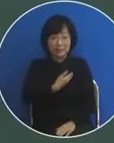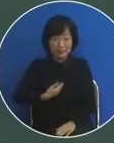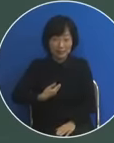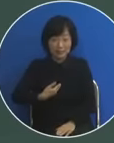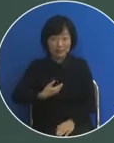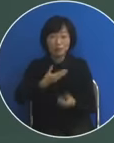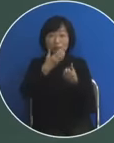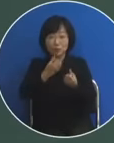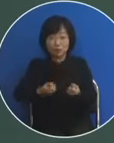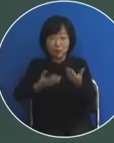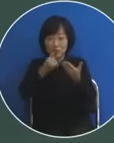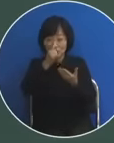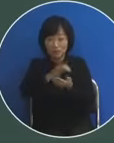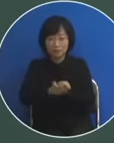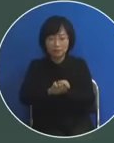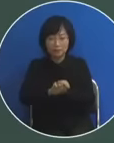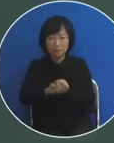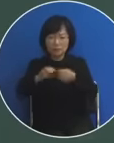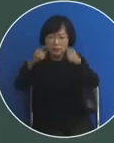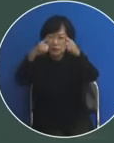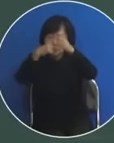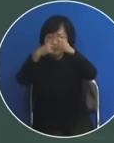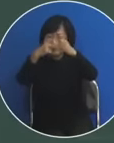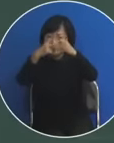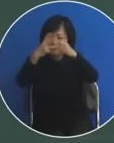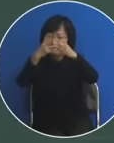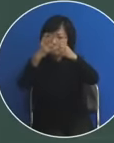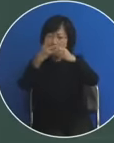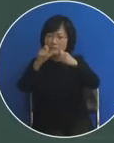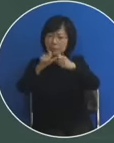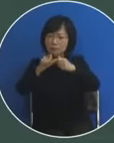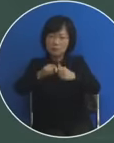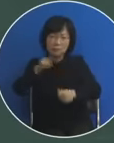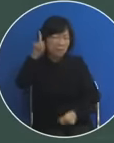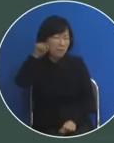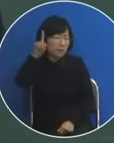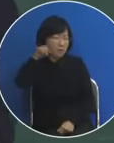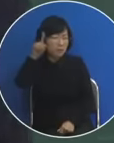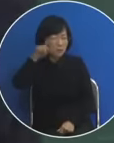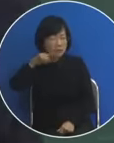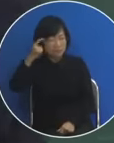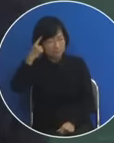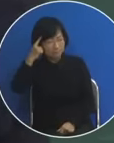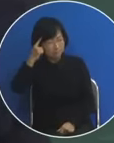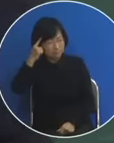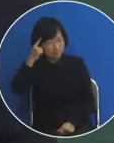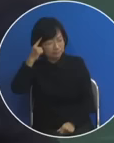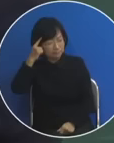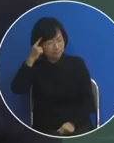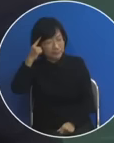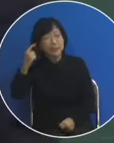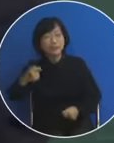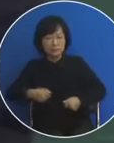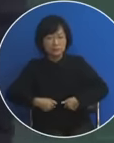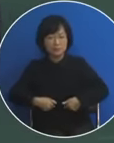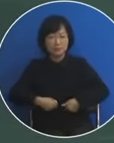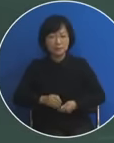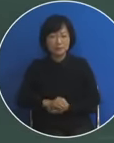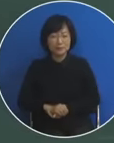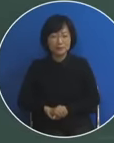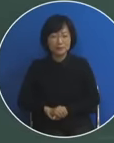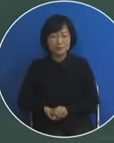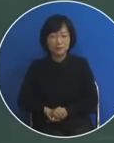사실은 매일 생각해 보는 것이 삼오늘입니다. And so honestly thinking about these points every single day, that is the three today. 이